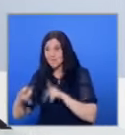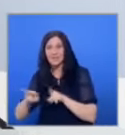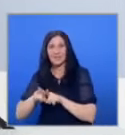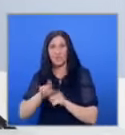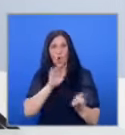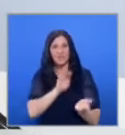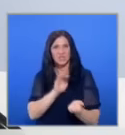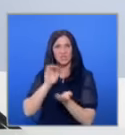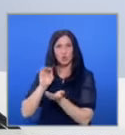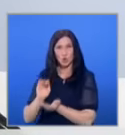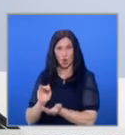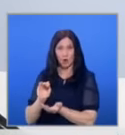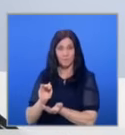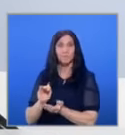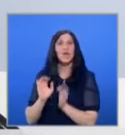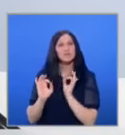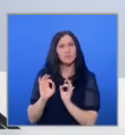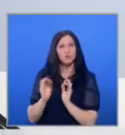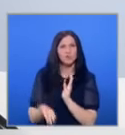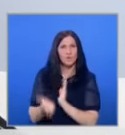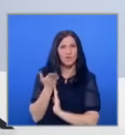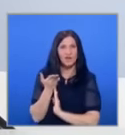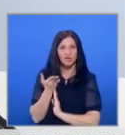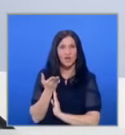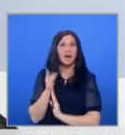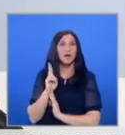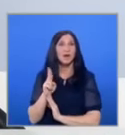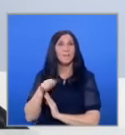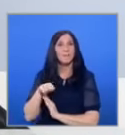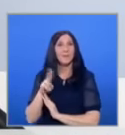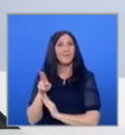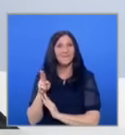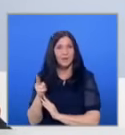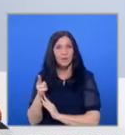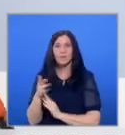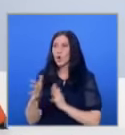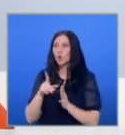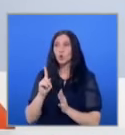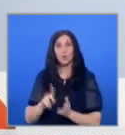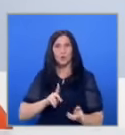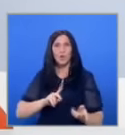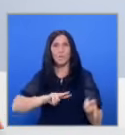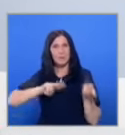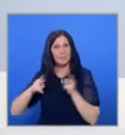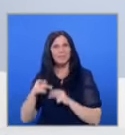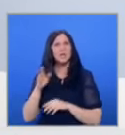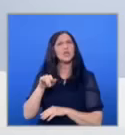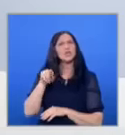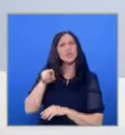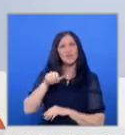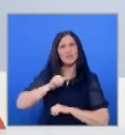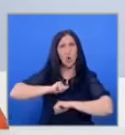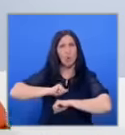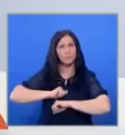стока. И всъщност се увеличава, нали, КПД-то на хората, които ги местят. Тоест, дали това са